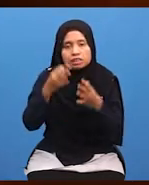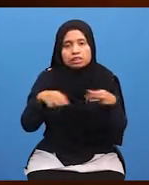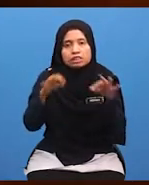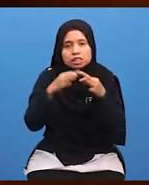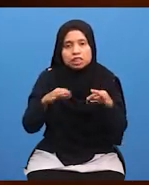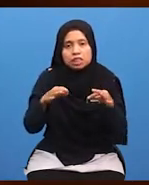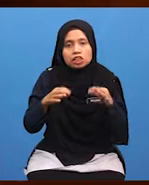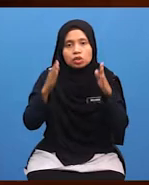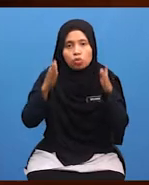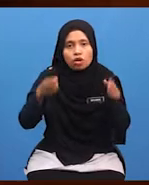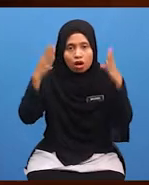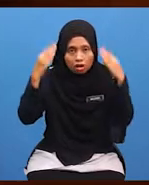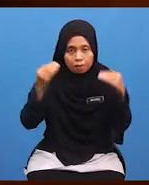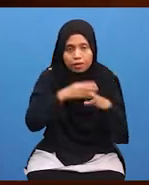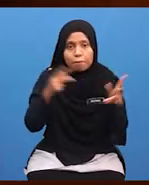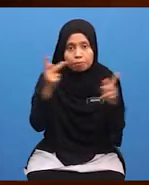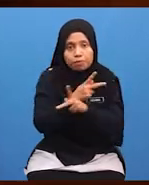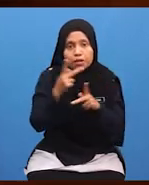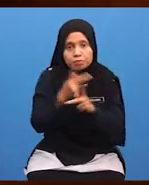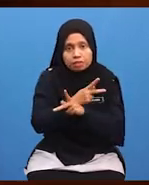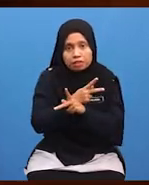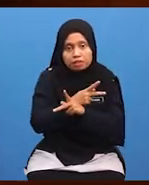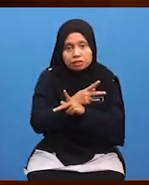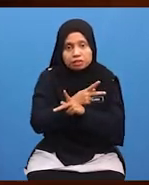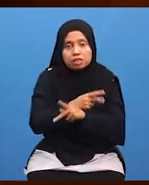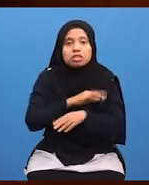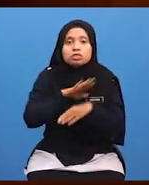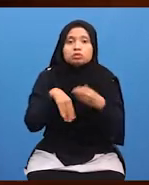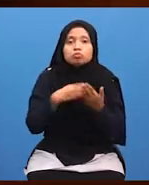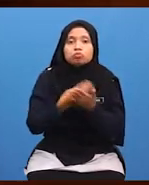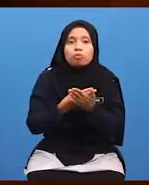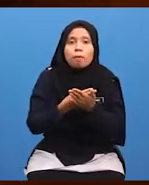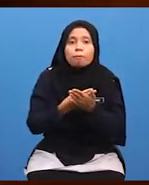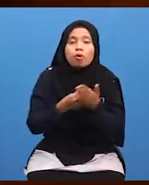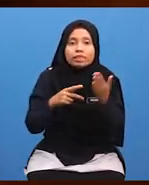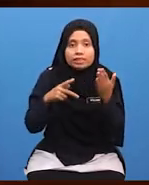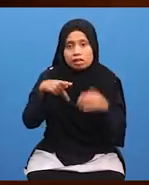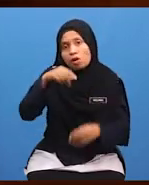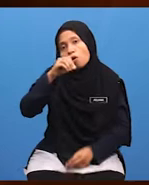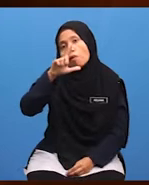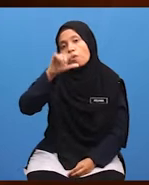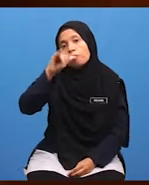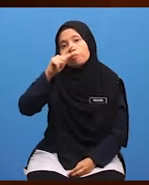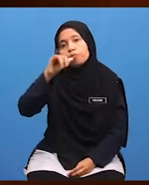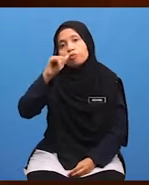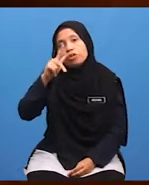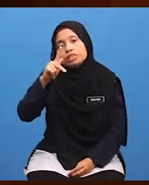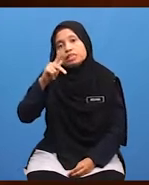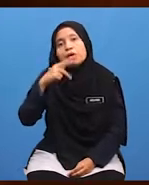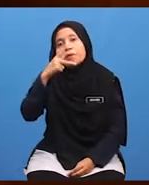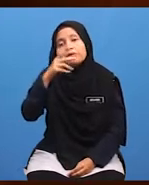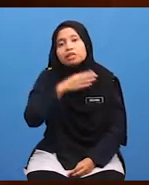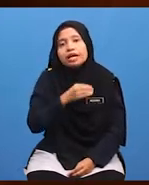yang terjadi antara mereka, cerita-cerita bangsa asing serta politik pemerintahannya. Kemudian baru dia